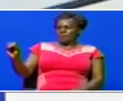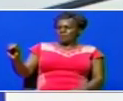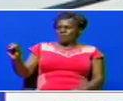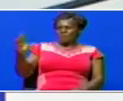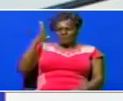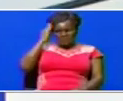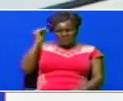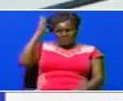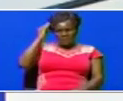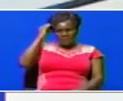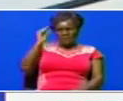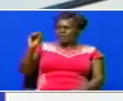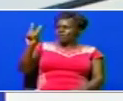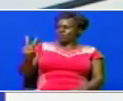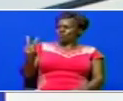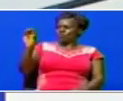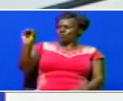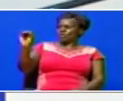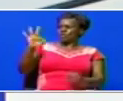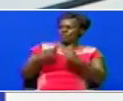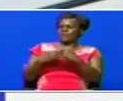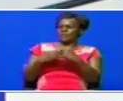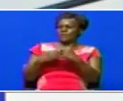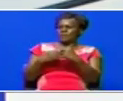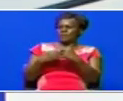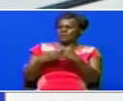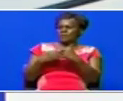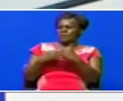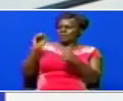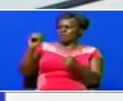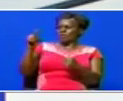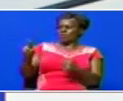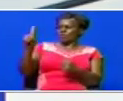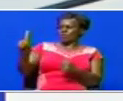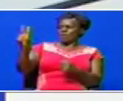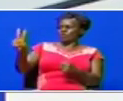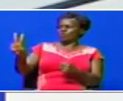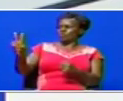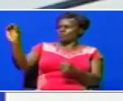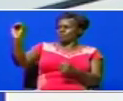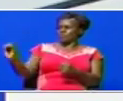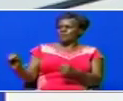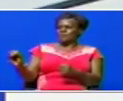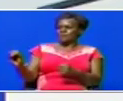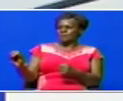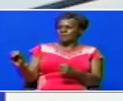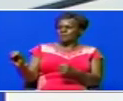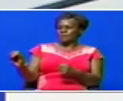Mohammed Dida, 208, gives 0.12%.